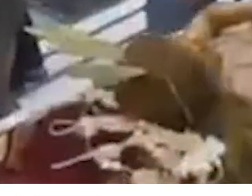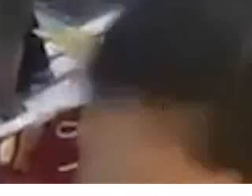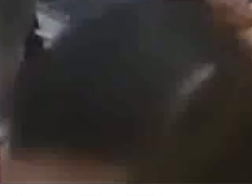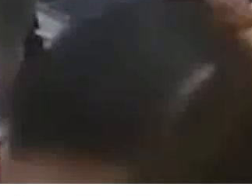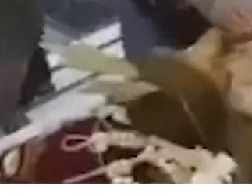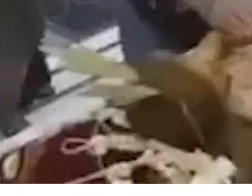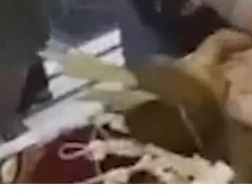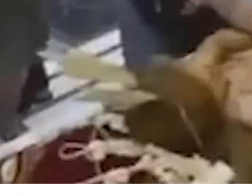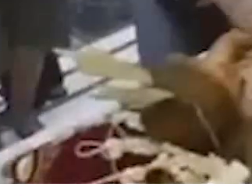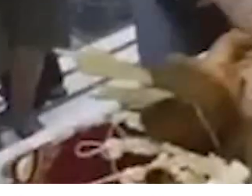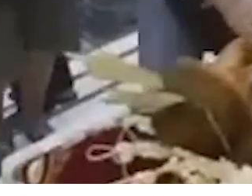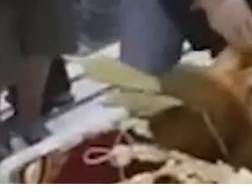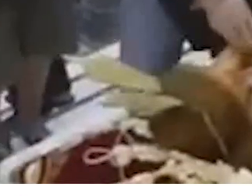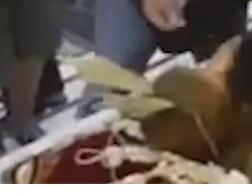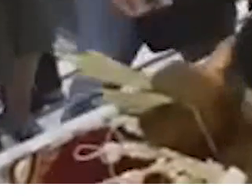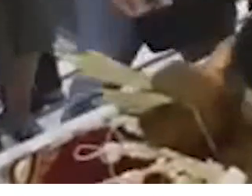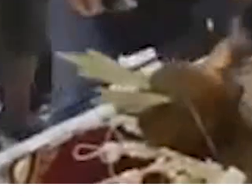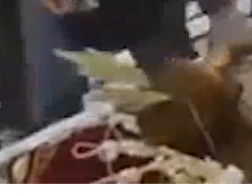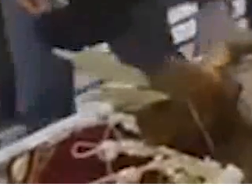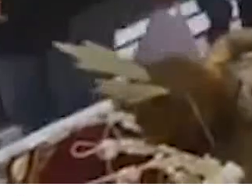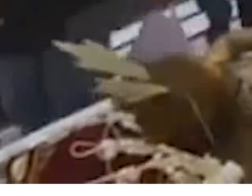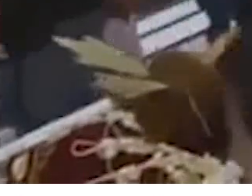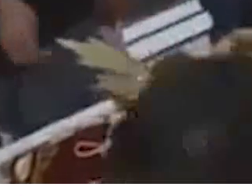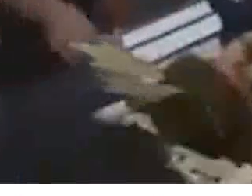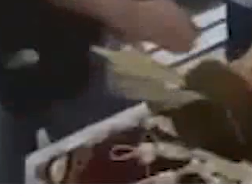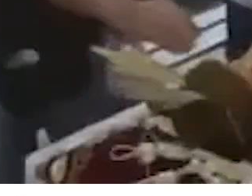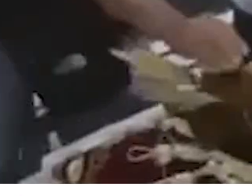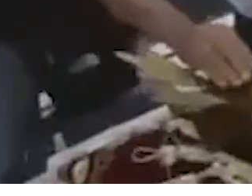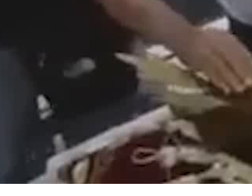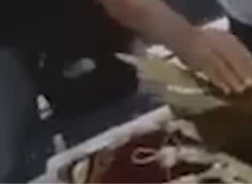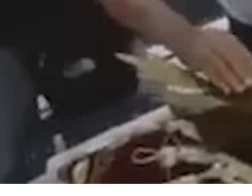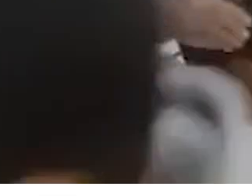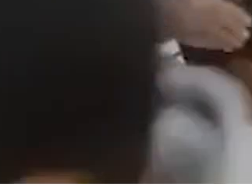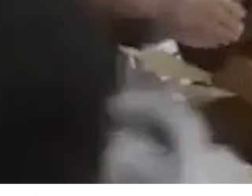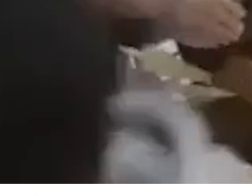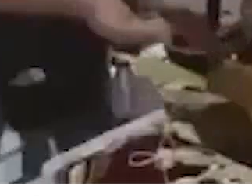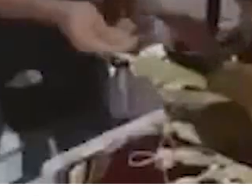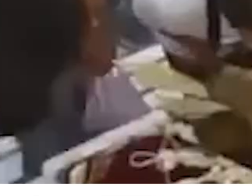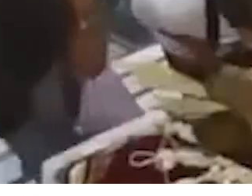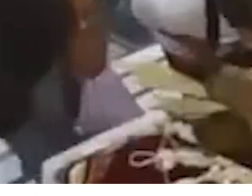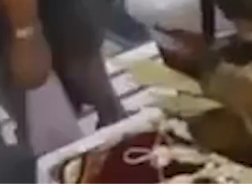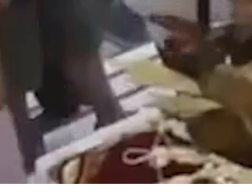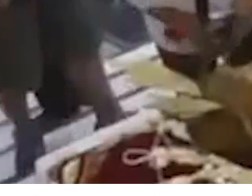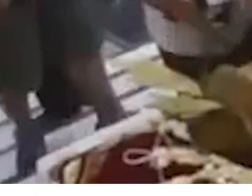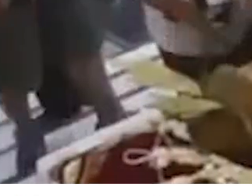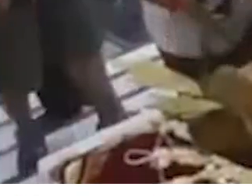yung bato. Basahin natin ang Jeremias. Kapitulo 2, verse, hindi